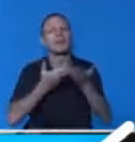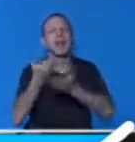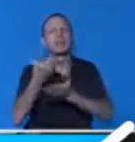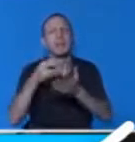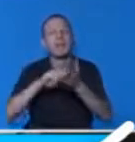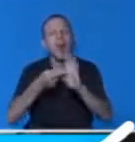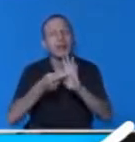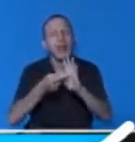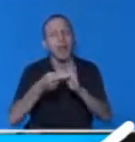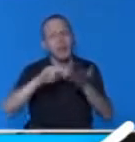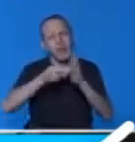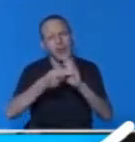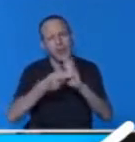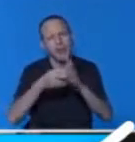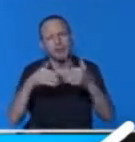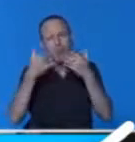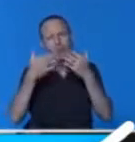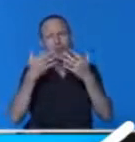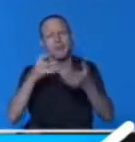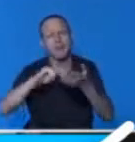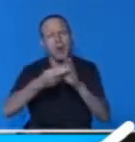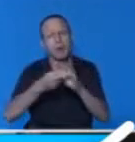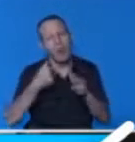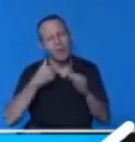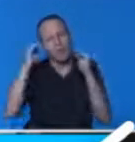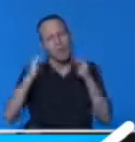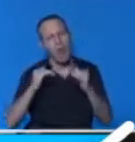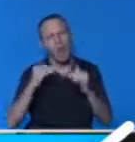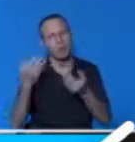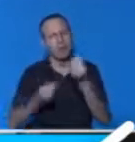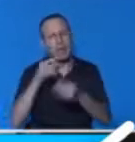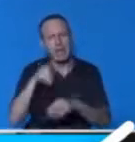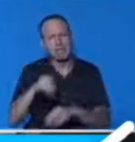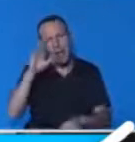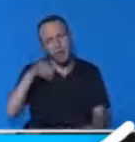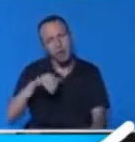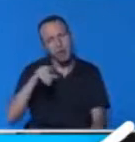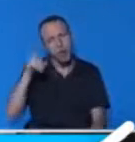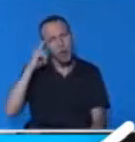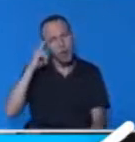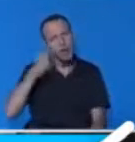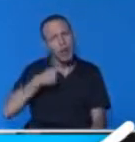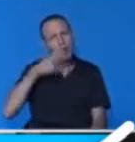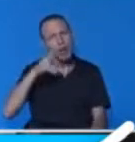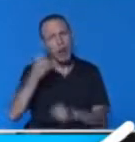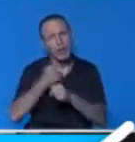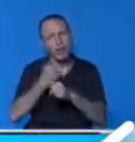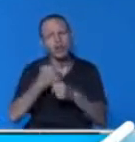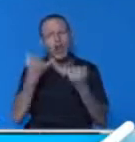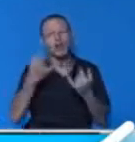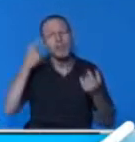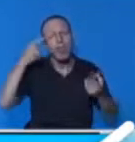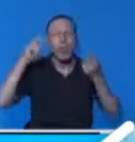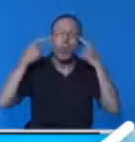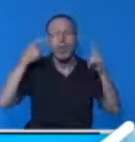לפוליטיקאים ופוליטיקאים כאל פרשנים פוליטיים. אני פחות במשחק הזה, למרות ש... את יודעת, אנחנו יכולות לעשות עכשיו ספקולציות, את יודעת